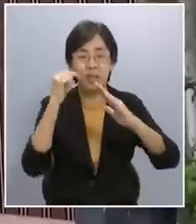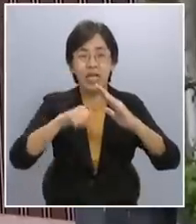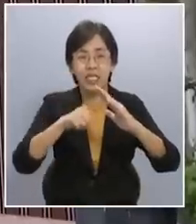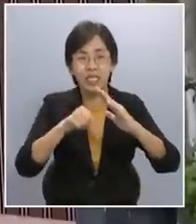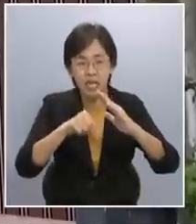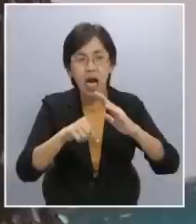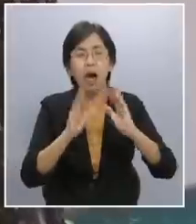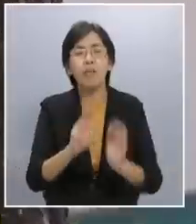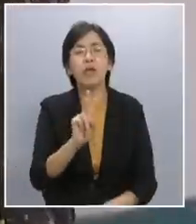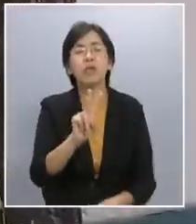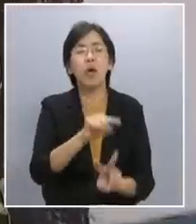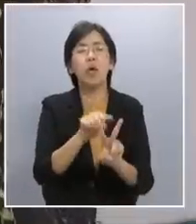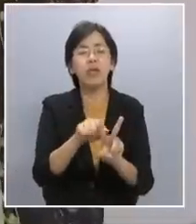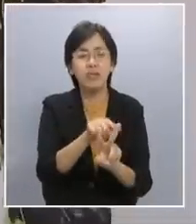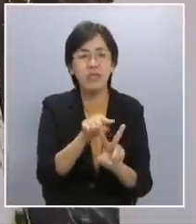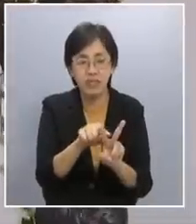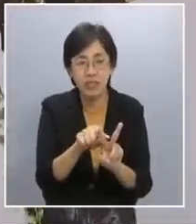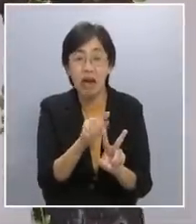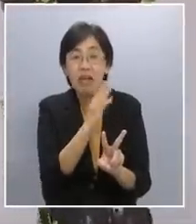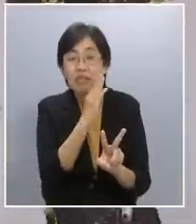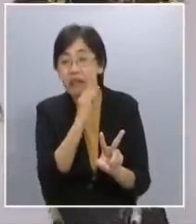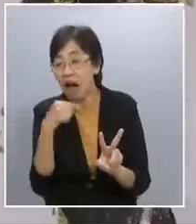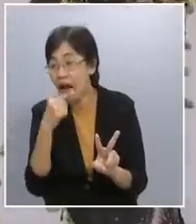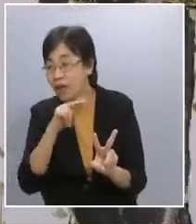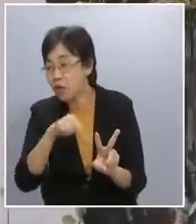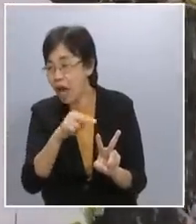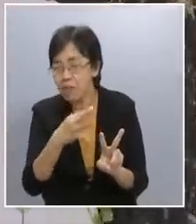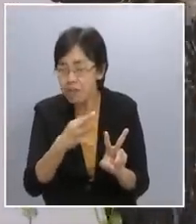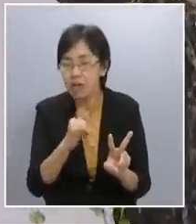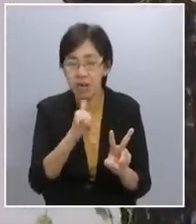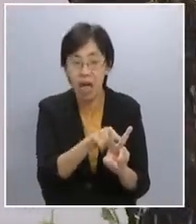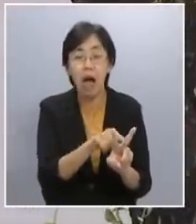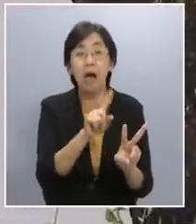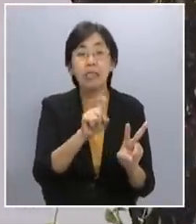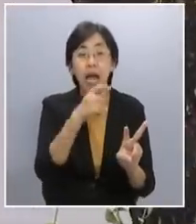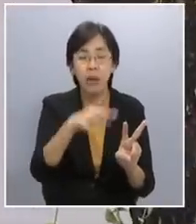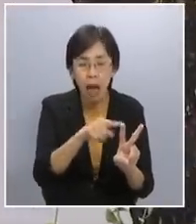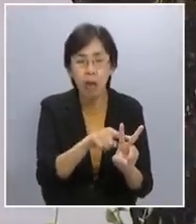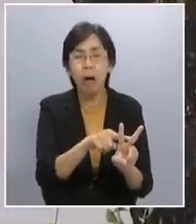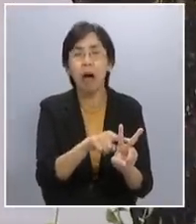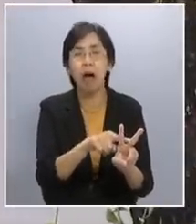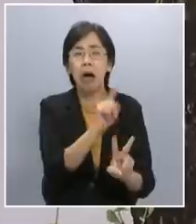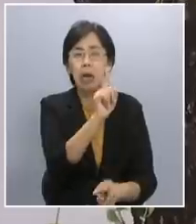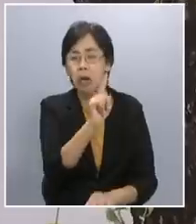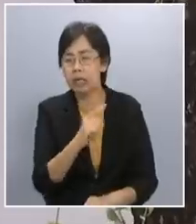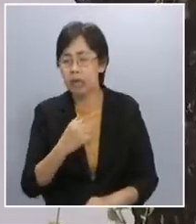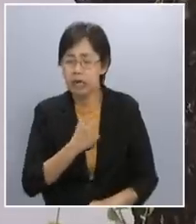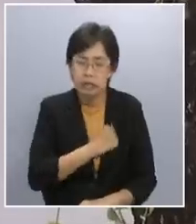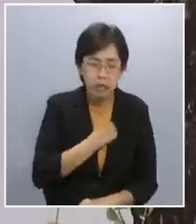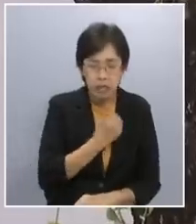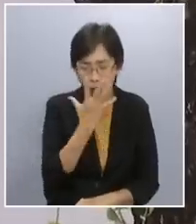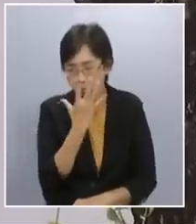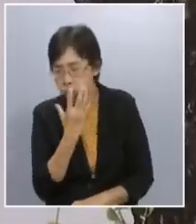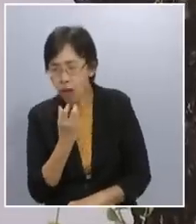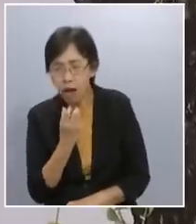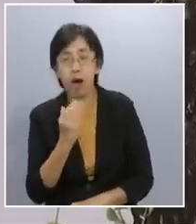แค่2คนเท่านั้นเองเกรงว่าจะไม่มีใครดูแลสภาพจิตใจของแม่นะครับเดี๋ยววันพรุ่งนี้คุณผู้ชมครับผู้บัญชาการตำรวจน